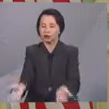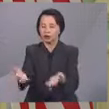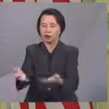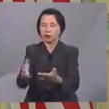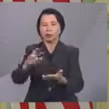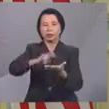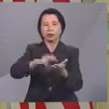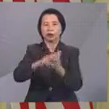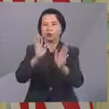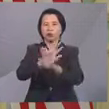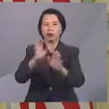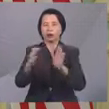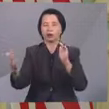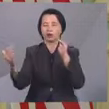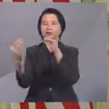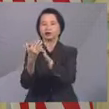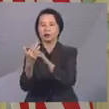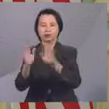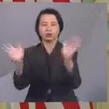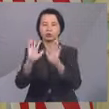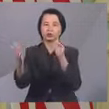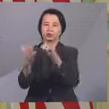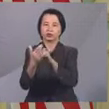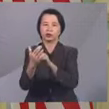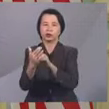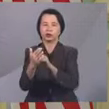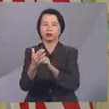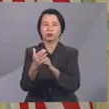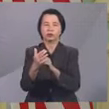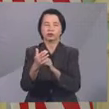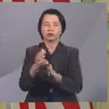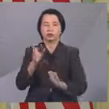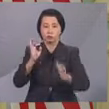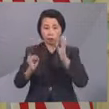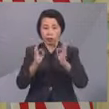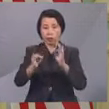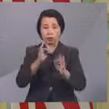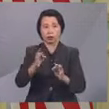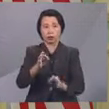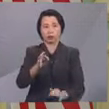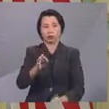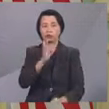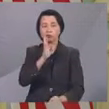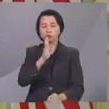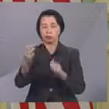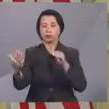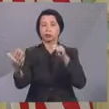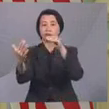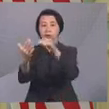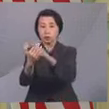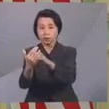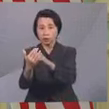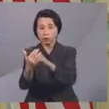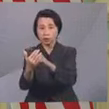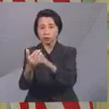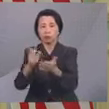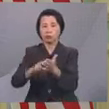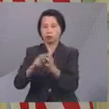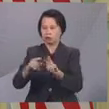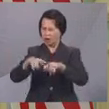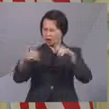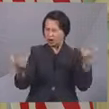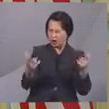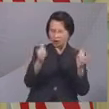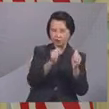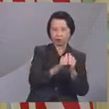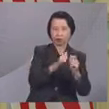bermakna bukan menyekat. Jadi dia, kalau dikata menyekat, bermaknanya berbeza